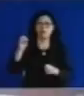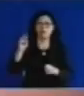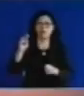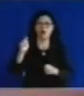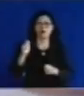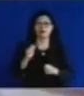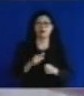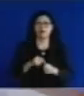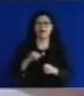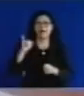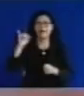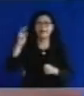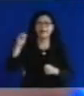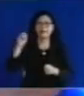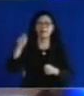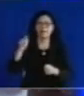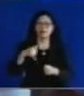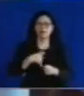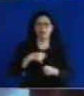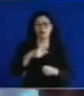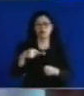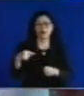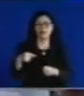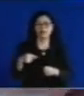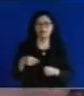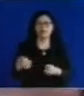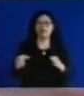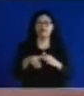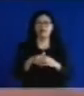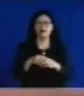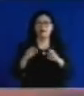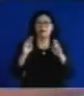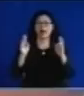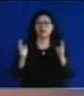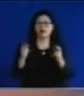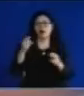kurangi dalam rangka apa? Dalam rangka untuk meningkatkan